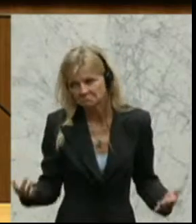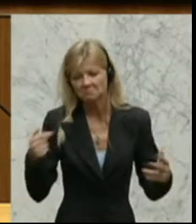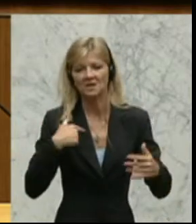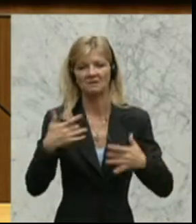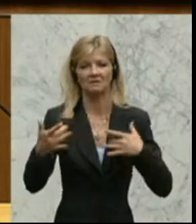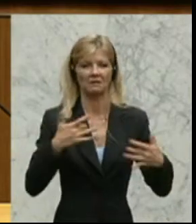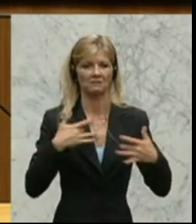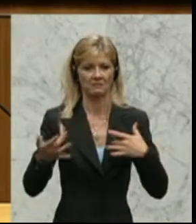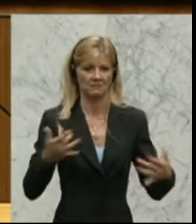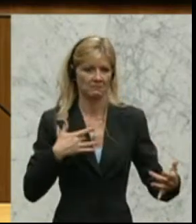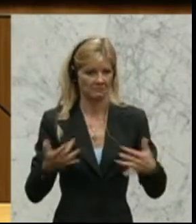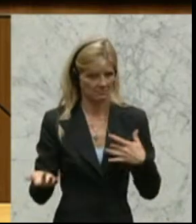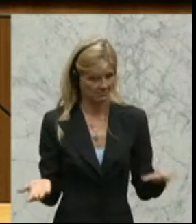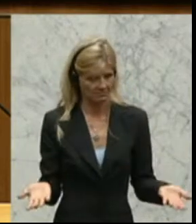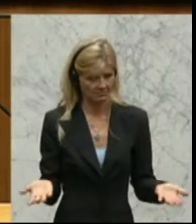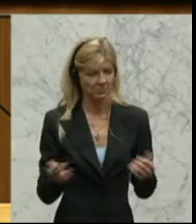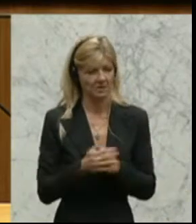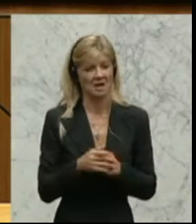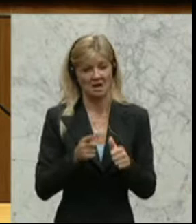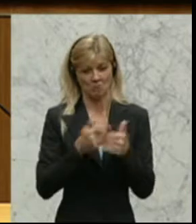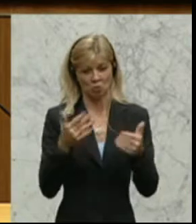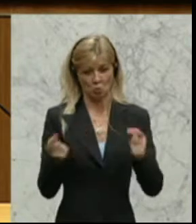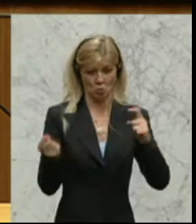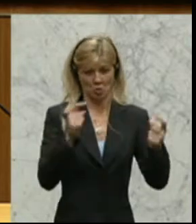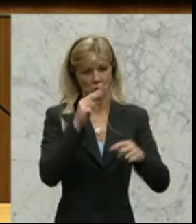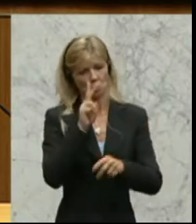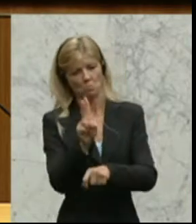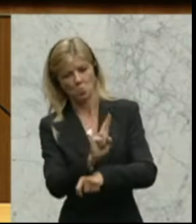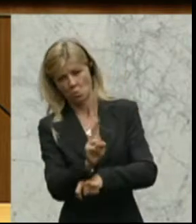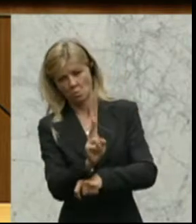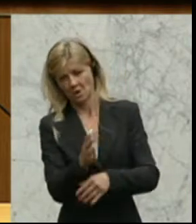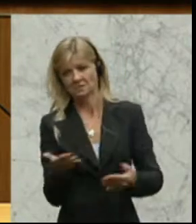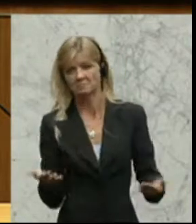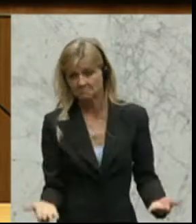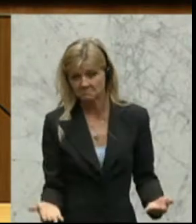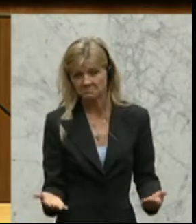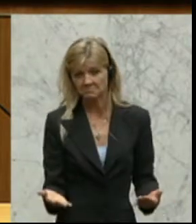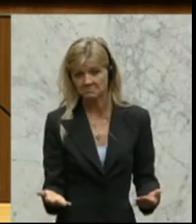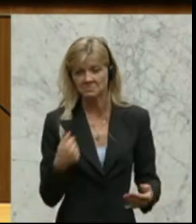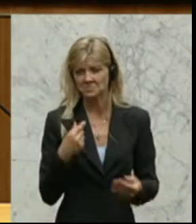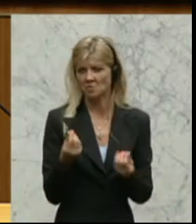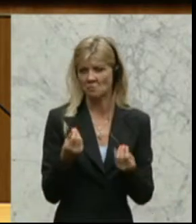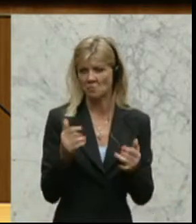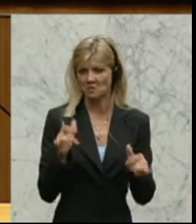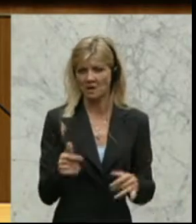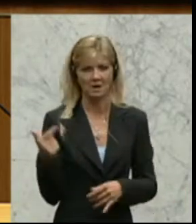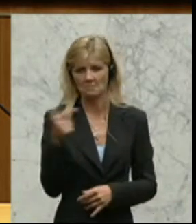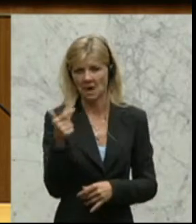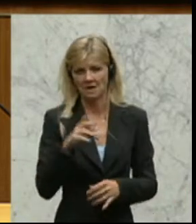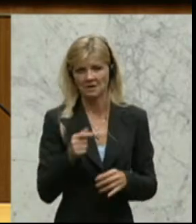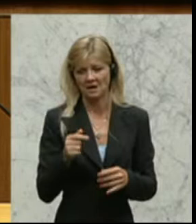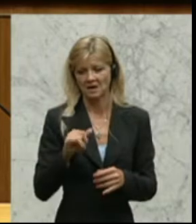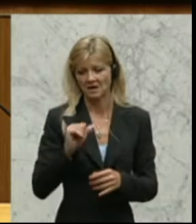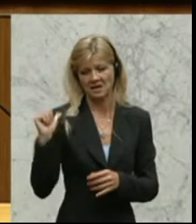man diese Diskussion beobachtet hat, dass Sie erst seit gestern in der Bundesregierung sitzen. Und daher möchte ich